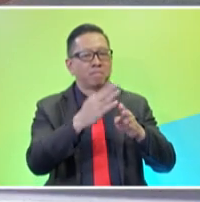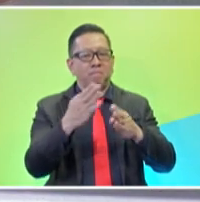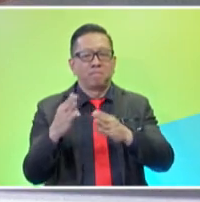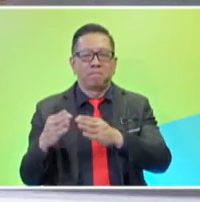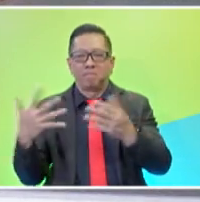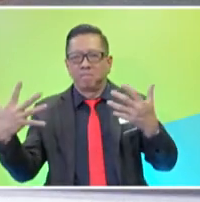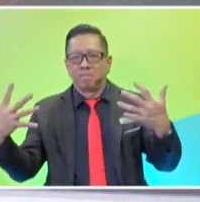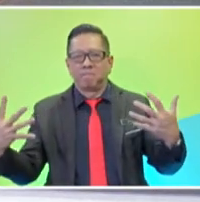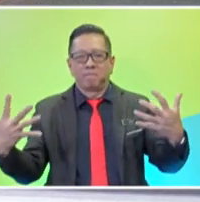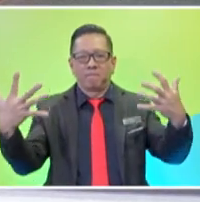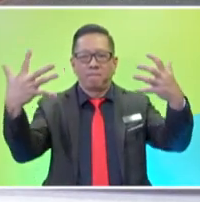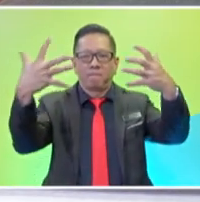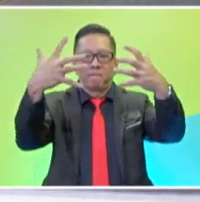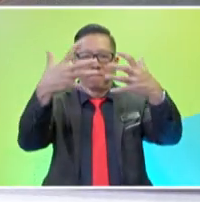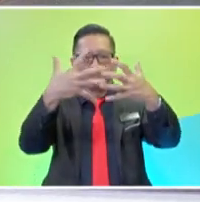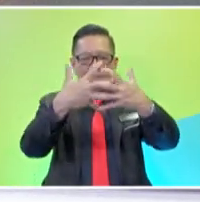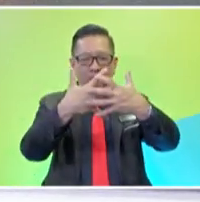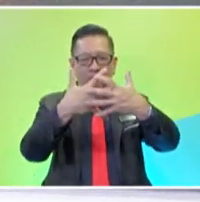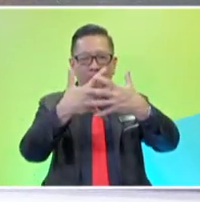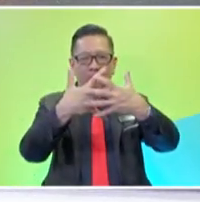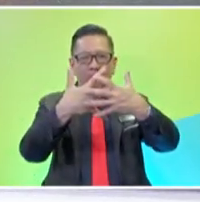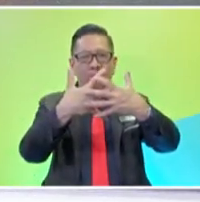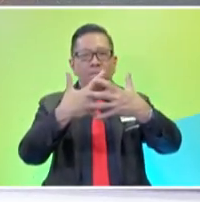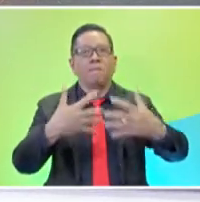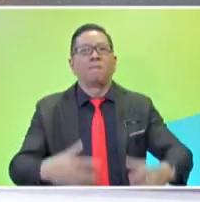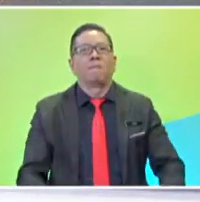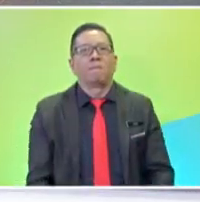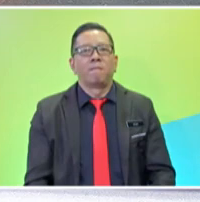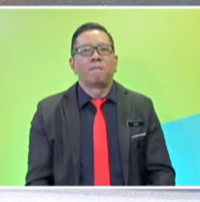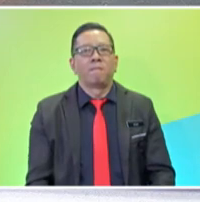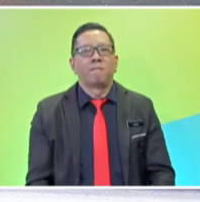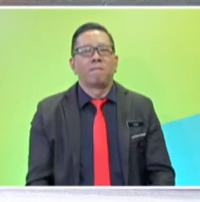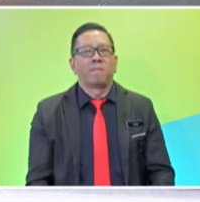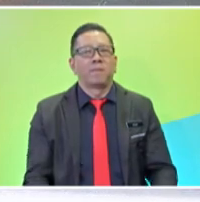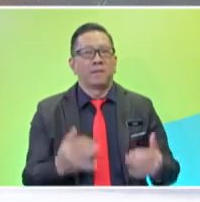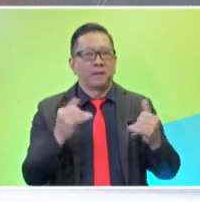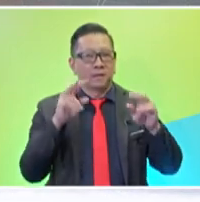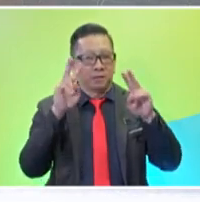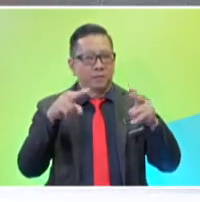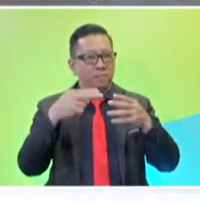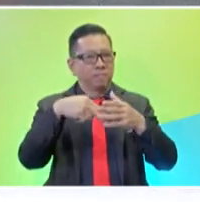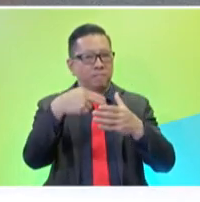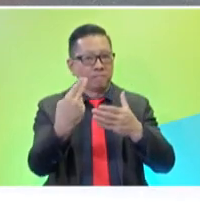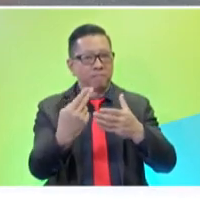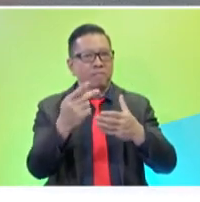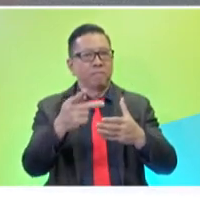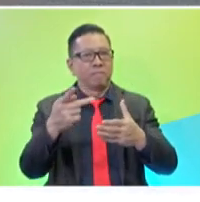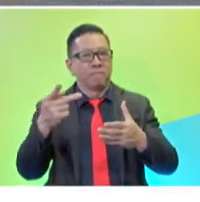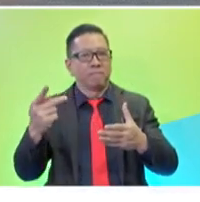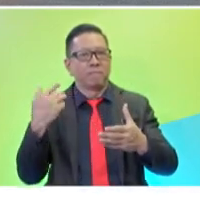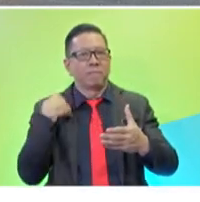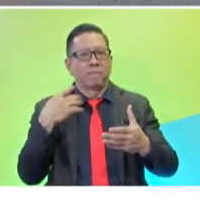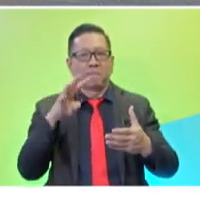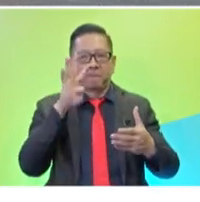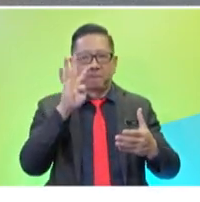yang sudah buat tadi dan seguh mungkin kalau kita tengok pada hasil yang kita boleh tengok itu ada 4 dekat